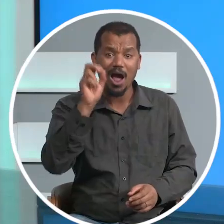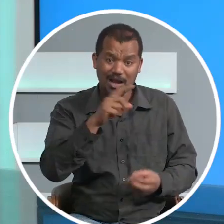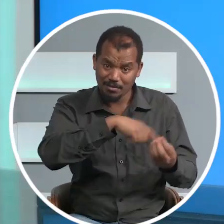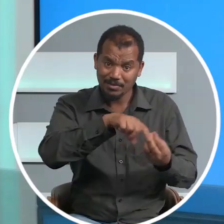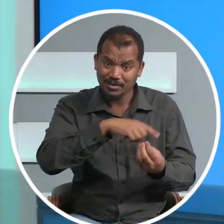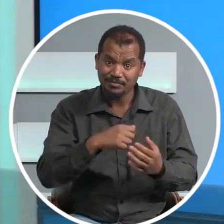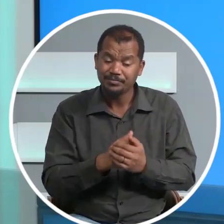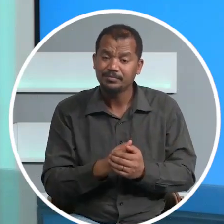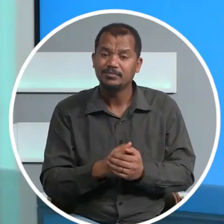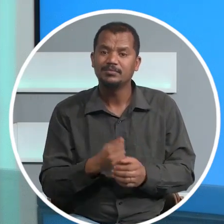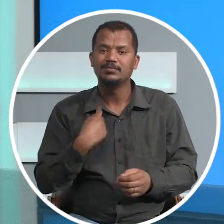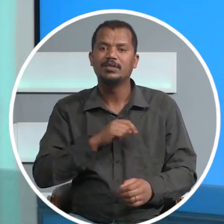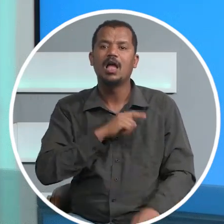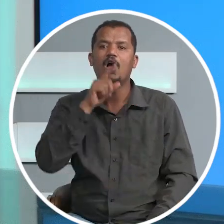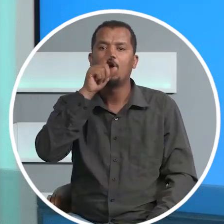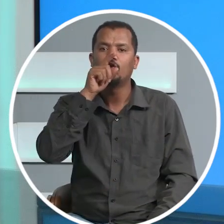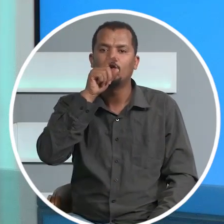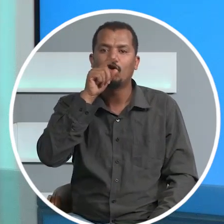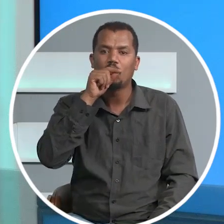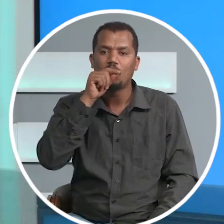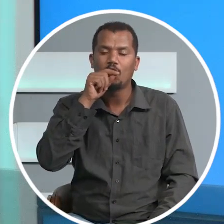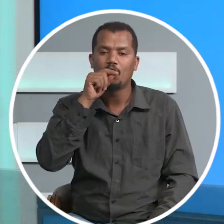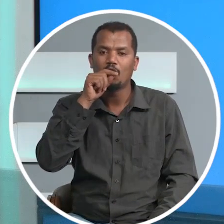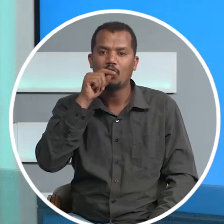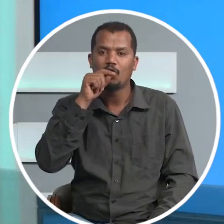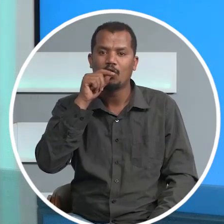ባላካዊ እኛ ዶሮ